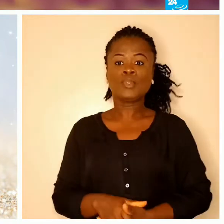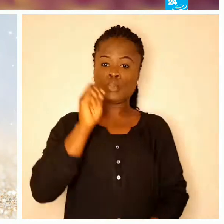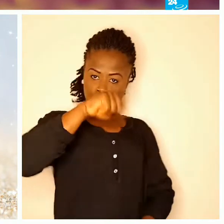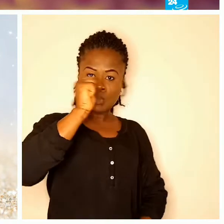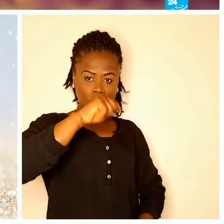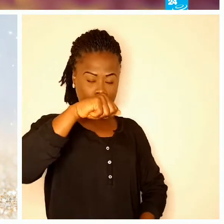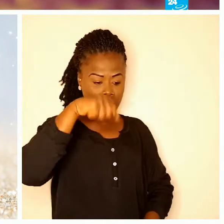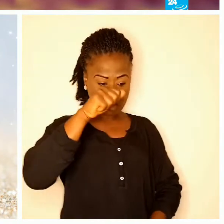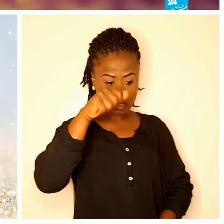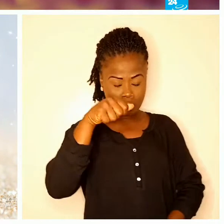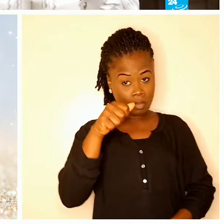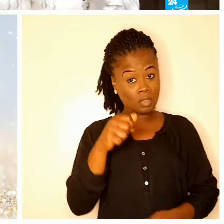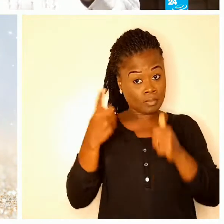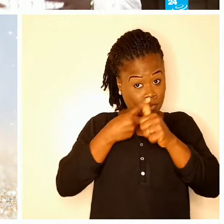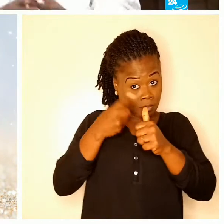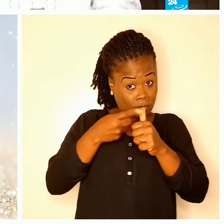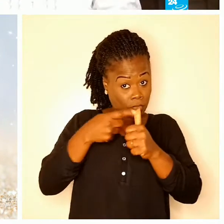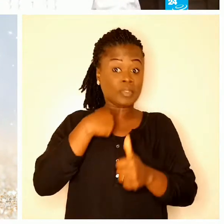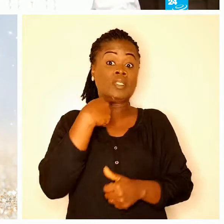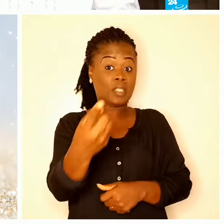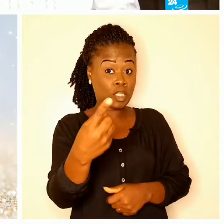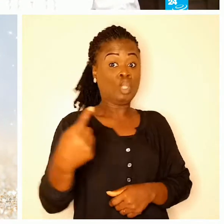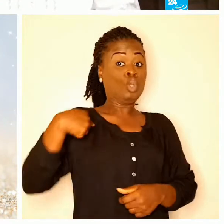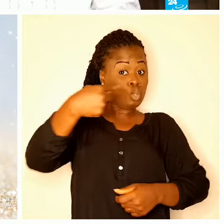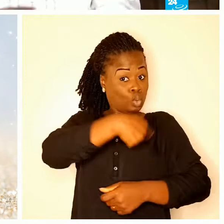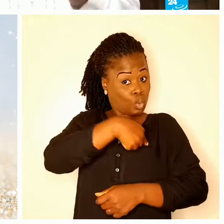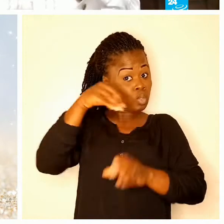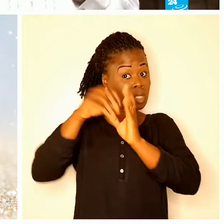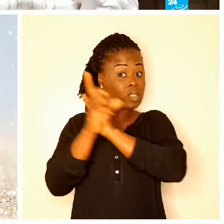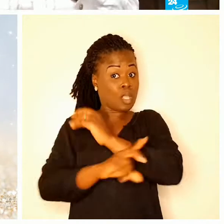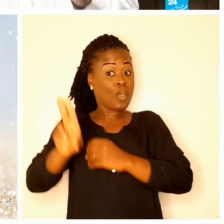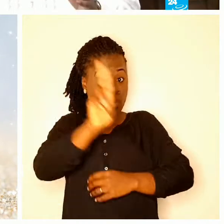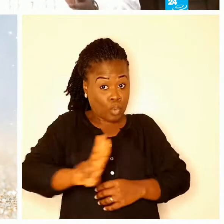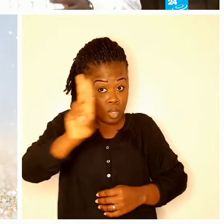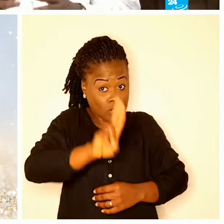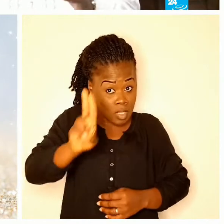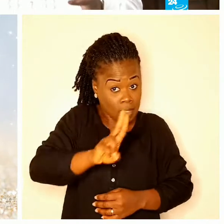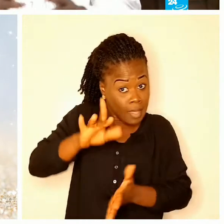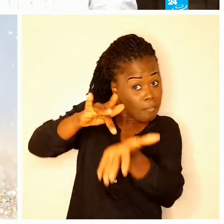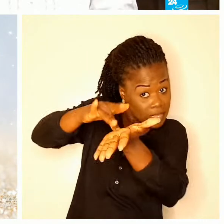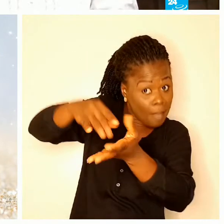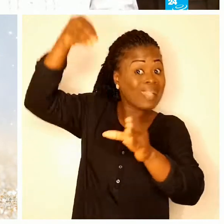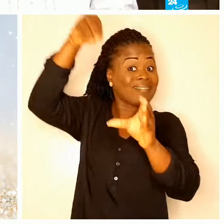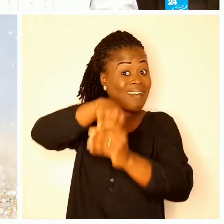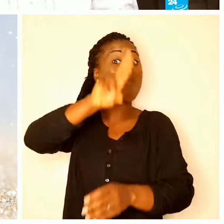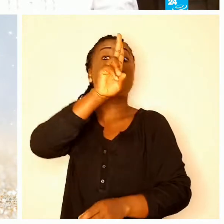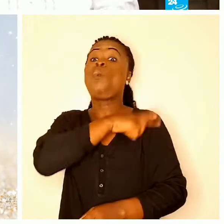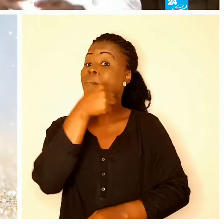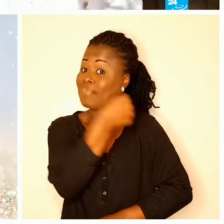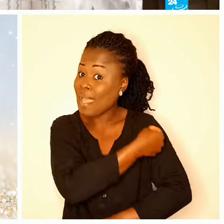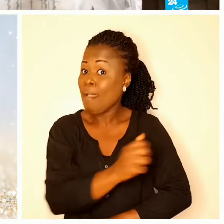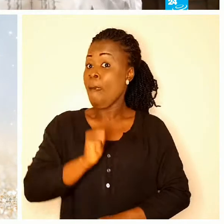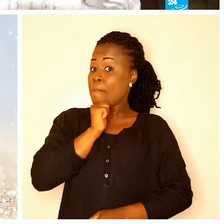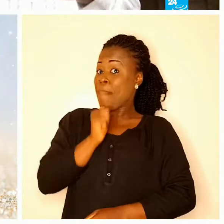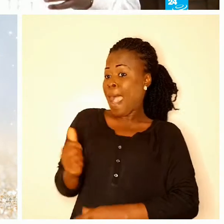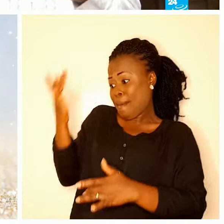Oui, d'abord, il faut dire que l'utilisation de la chloroquine se fait en milieu médical. Il ne s'agit pas d'automédication